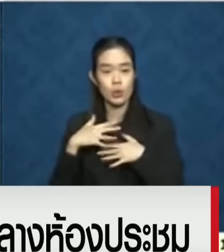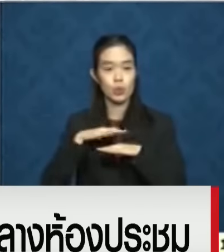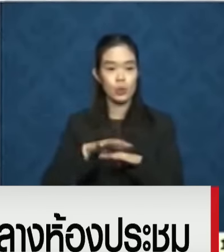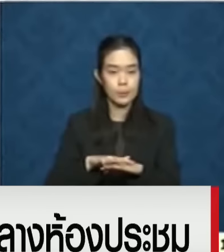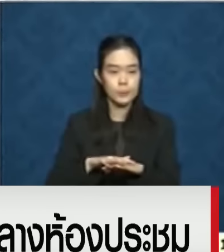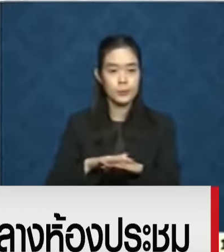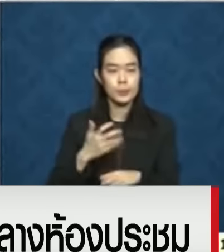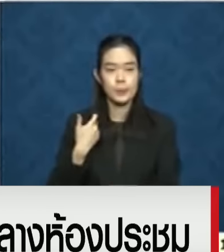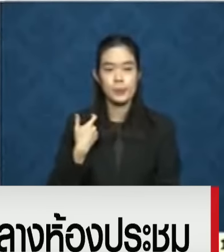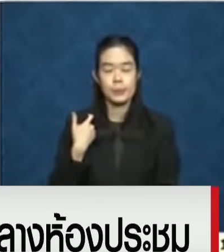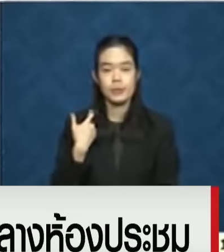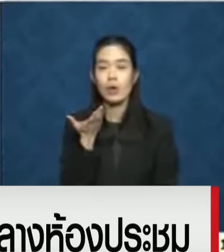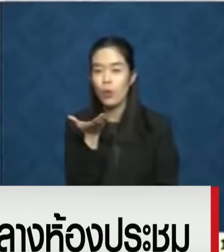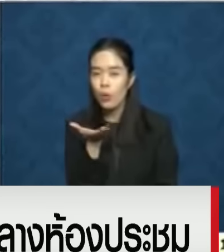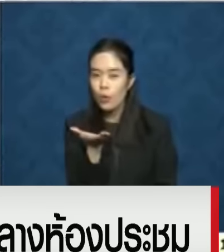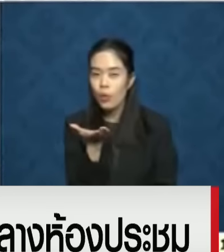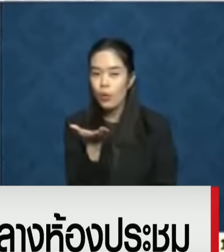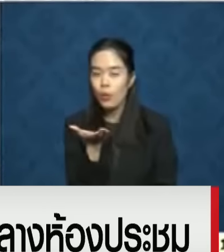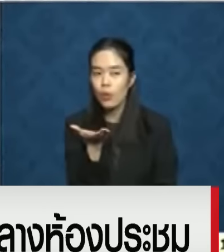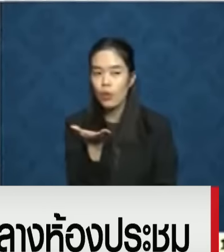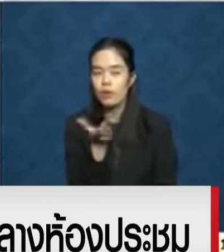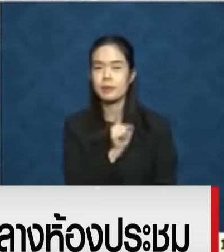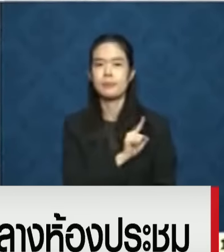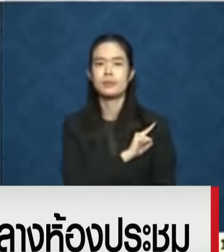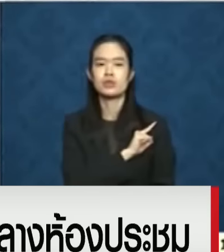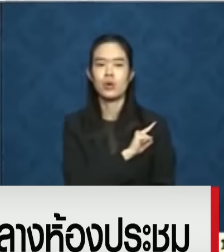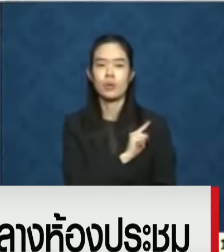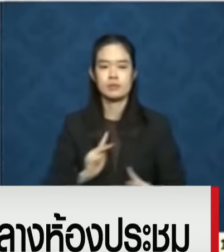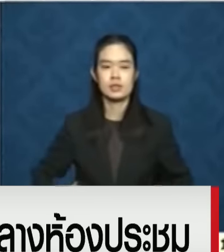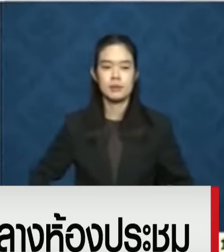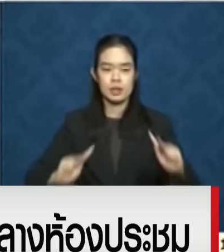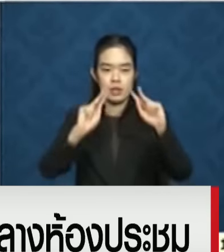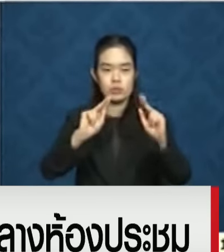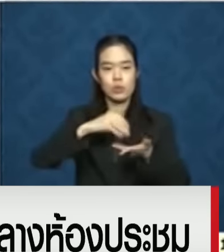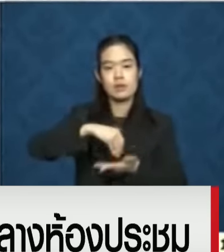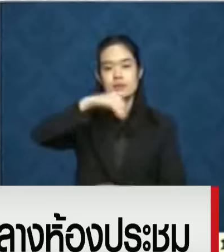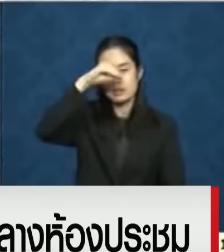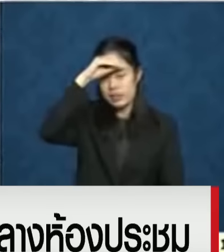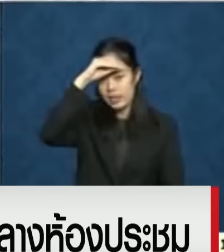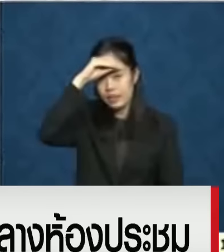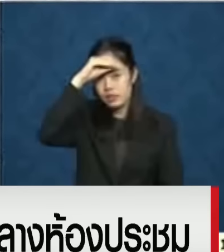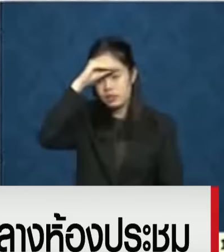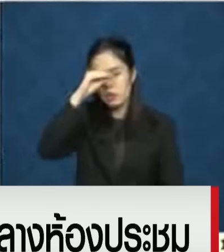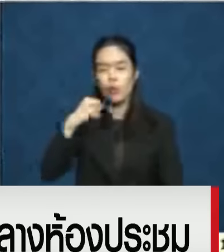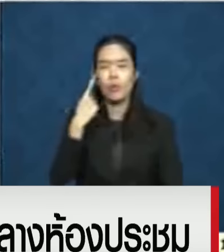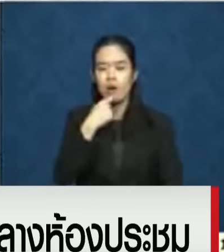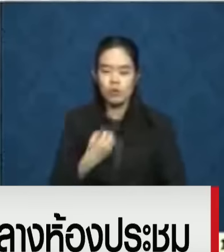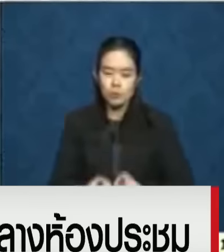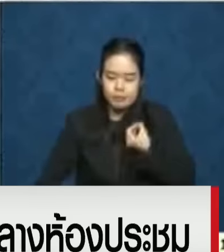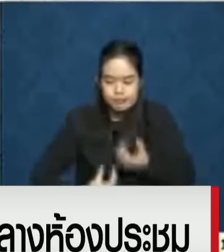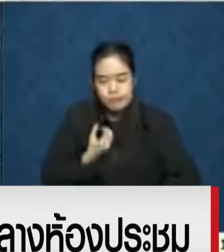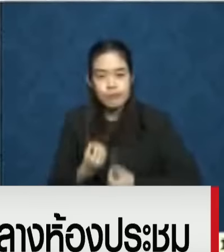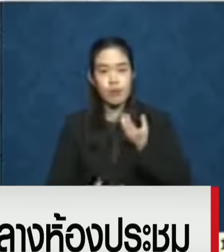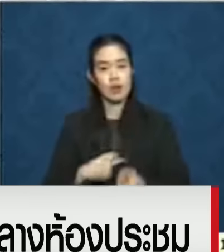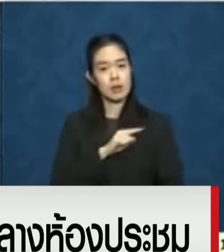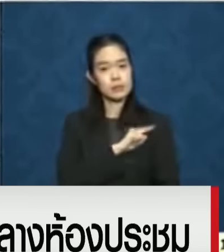นี้ก็เท่ากับปทุประท้วงผมละคุณอัสพลจากภูมิใจไทยบอกเอองั้นประท้วงประธานด้วยหมออ๋องบอกคืออย่างงี้นะครับที่ผมอนุญาตน่ะมัน